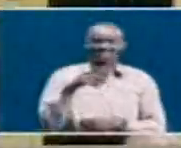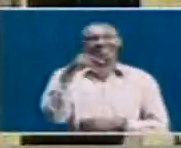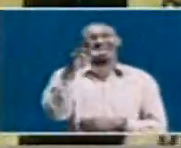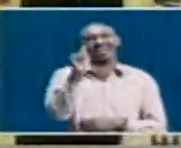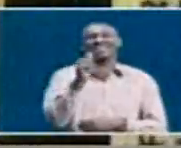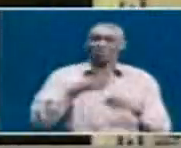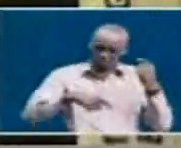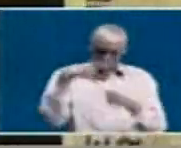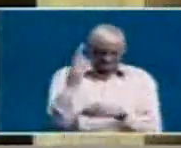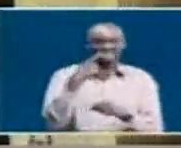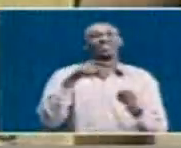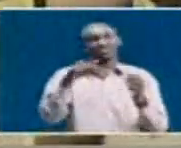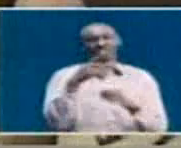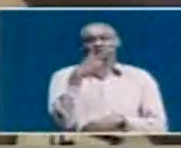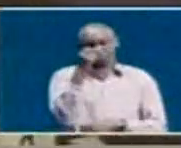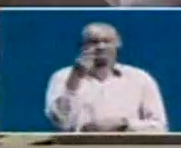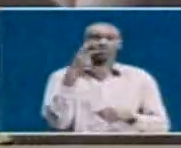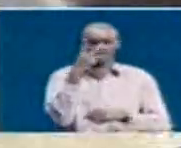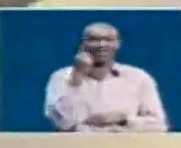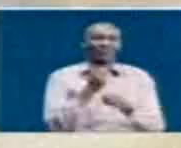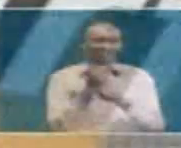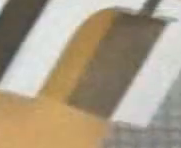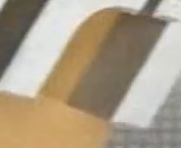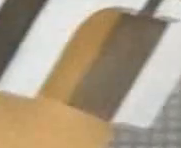kuchukua ubingwa wa ligi kuu 2014.